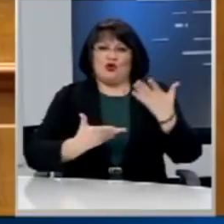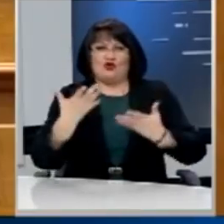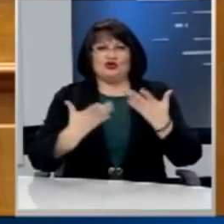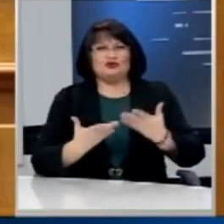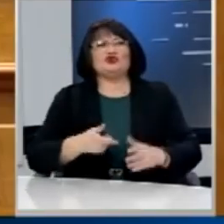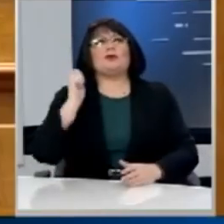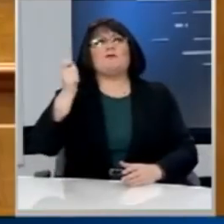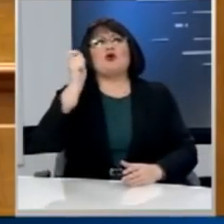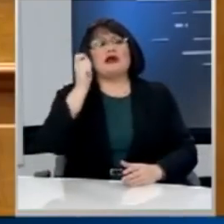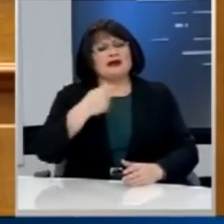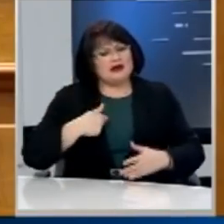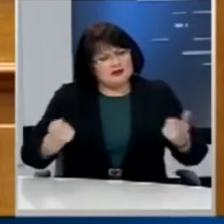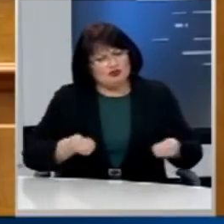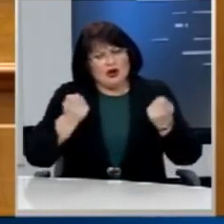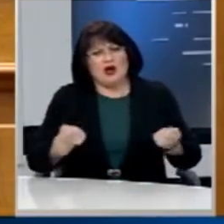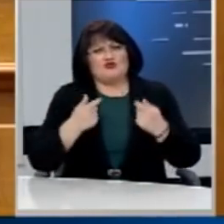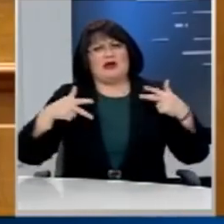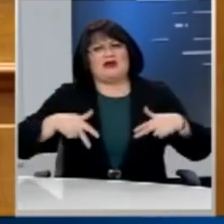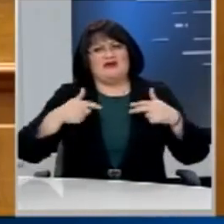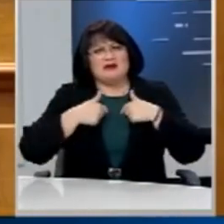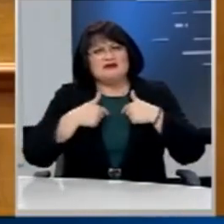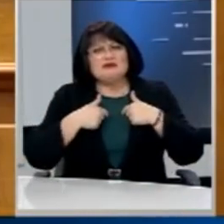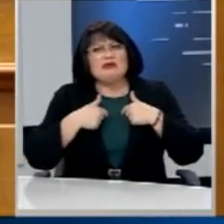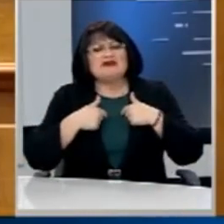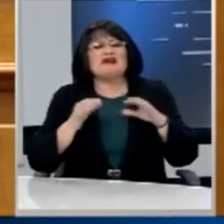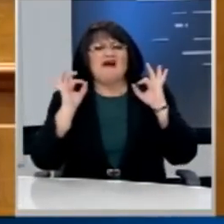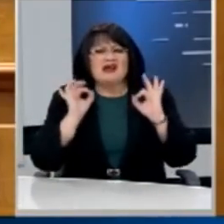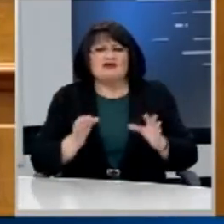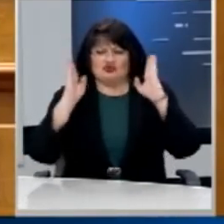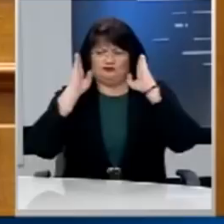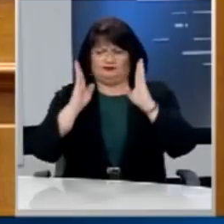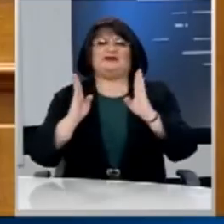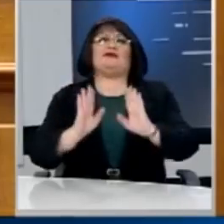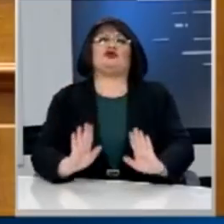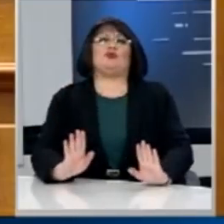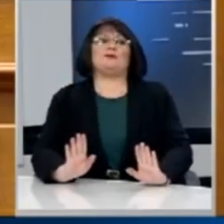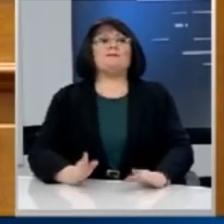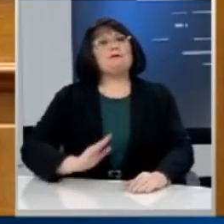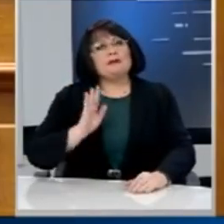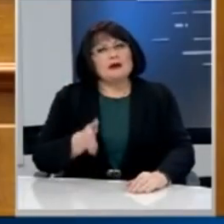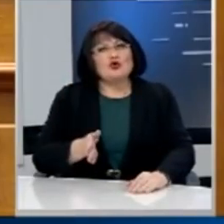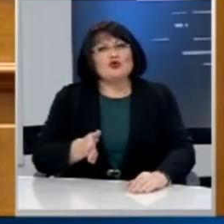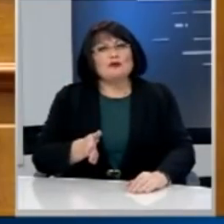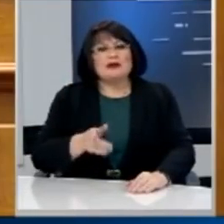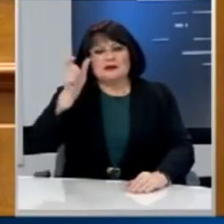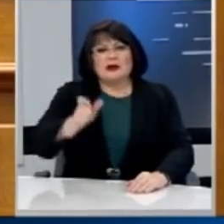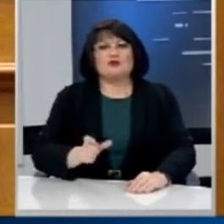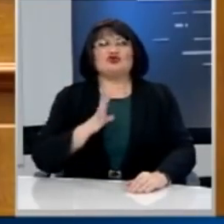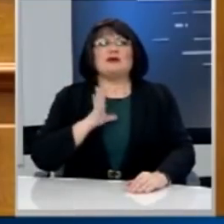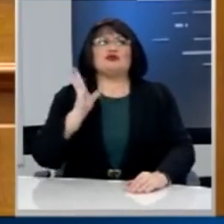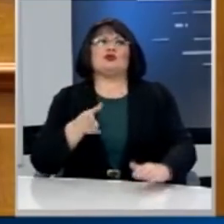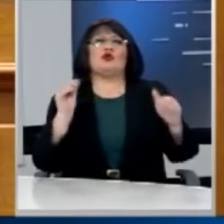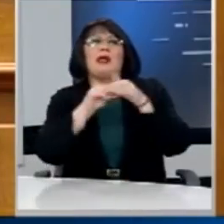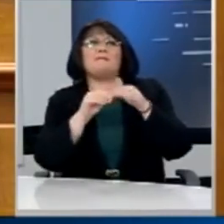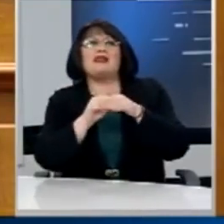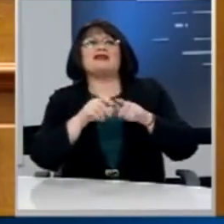όλων των πολιτικών που ξεδιπλώνει αυτή η κυβέρνηση, ακριβώς εκεί απευθύνεται. Στη δυνατότητα κάποιος να μπορεί να επενδύσει στη χώρα,